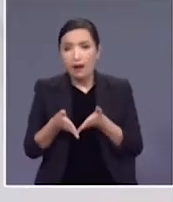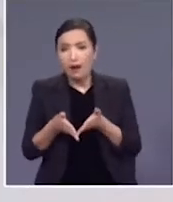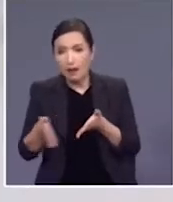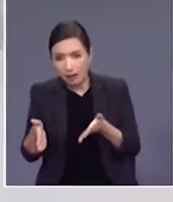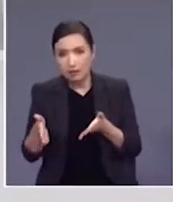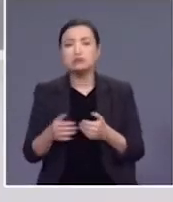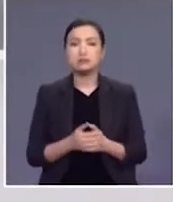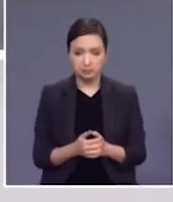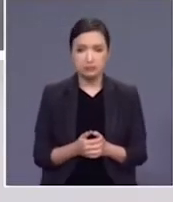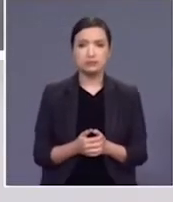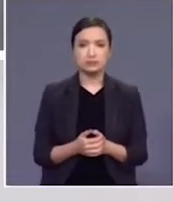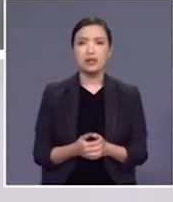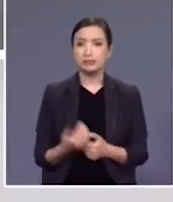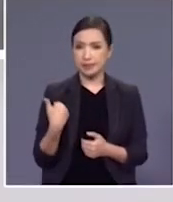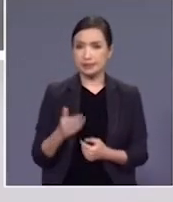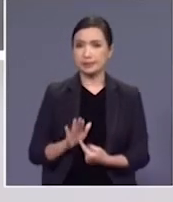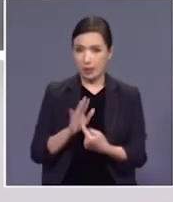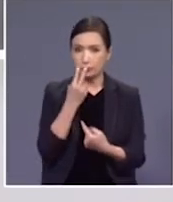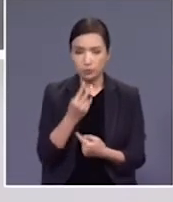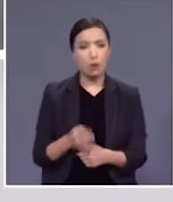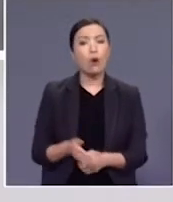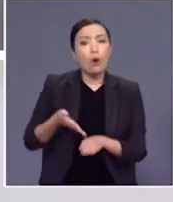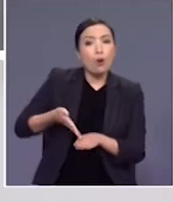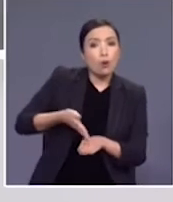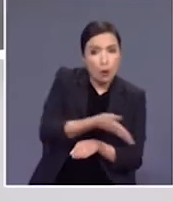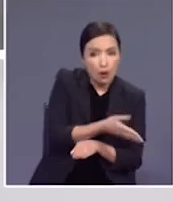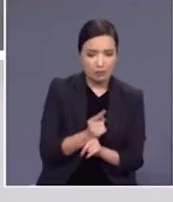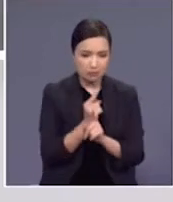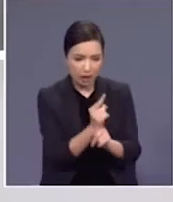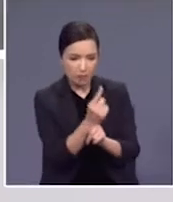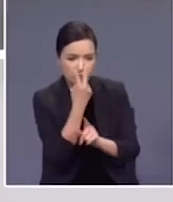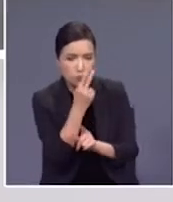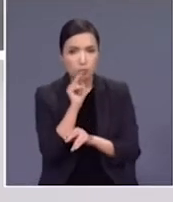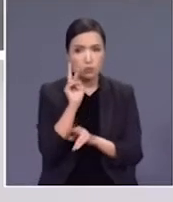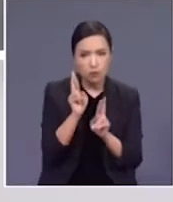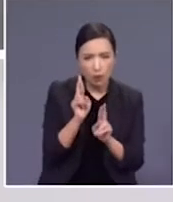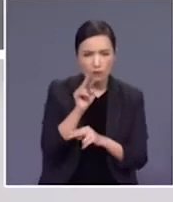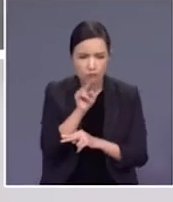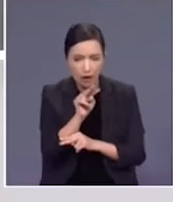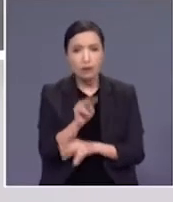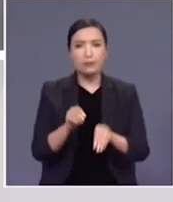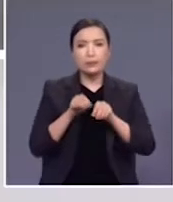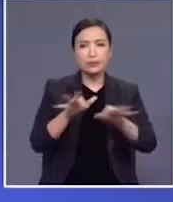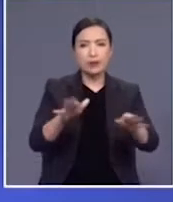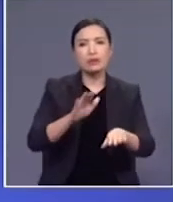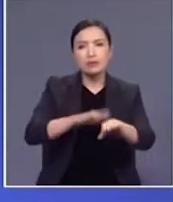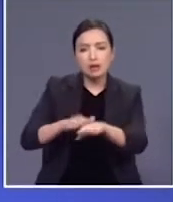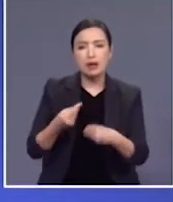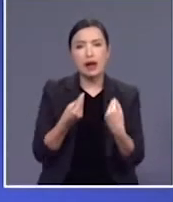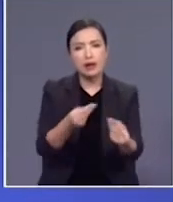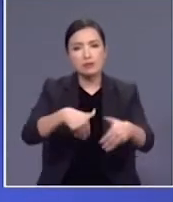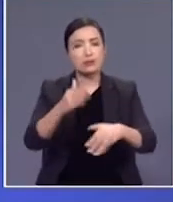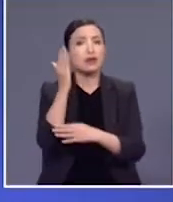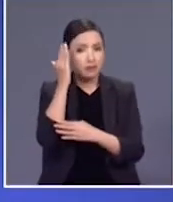บัติต่างๆก็ตามนะครับดังนี้ขั้นก่อนก็จะเป็นการติดตามเฝ้าระวังและสร้างการรับรู้ให้กับประชาชนโดยกองอำนวย